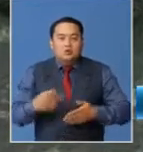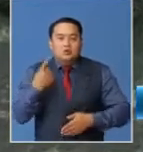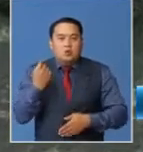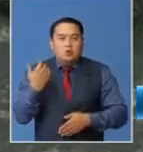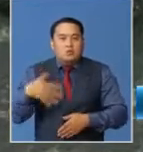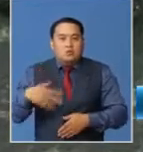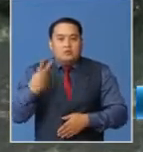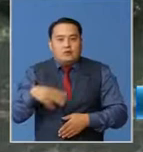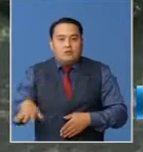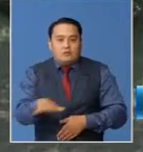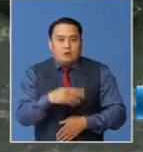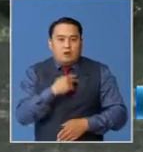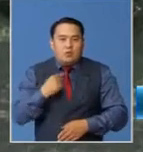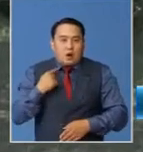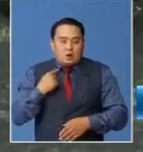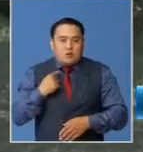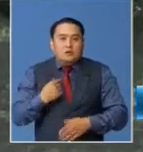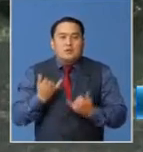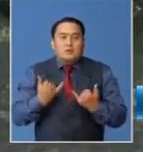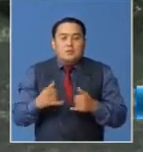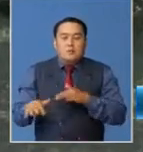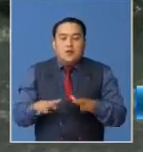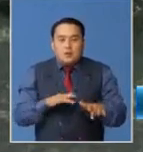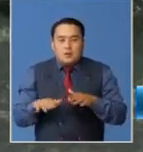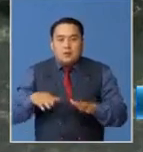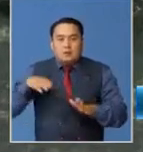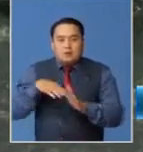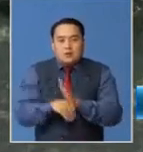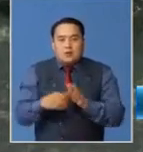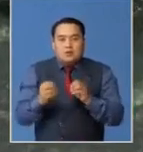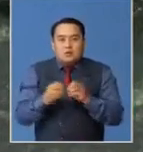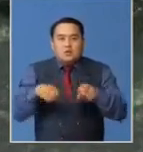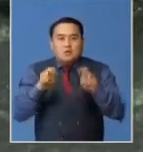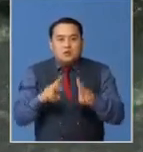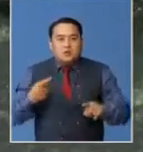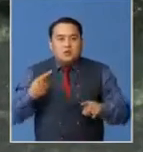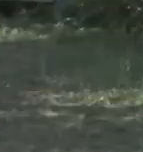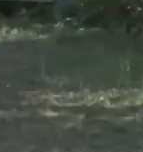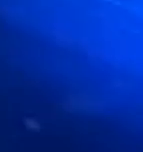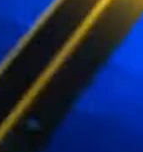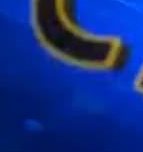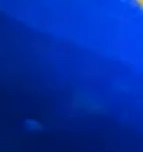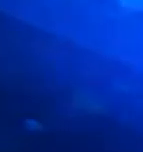дворов областного центра. Всего в данном мероприятии мы задействовали около 10 единиц техники.